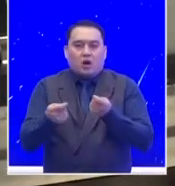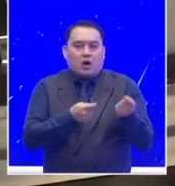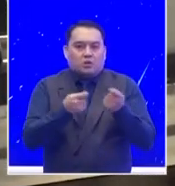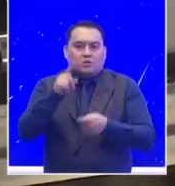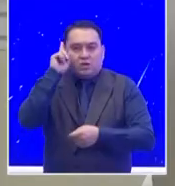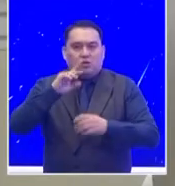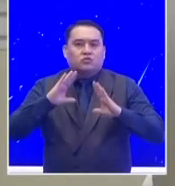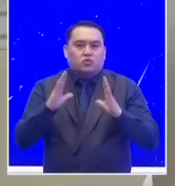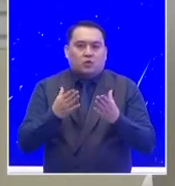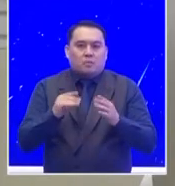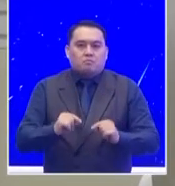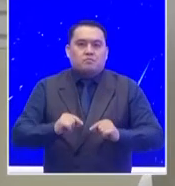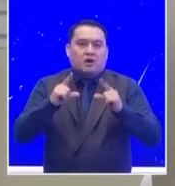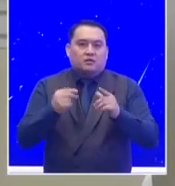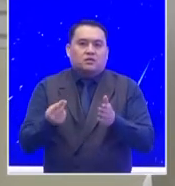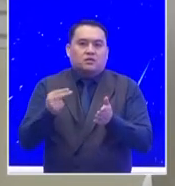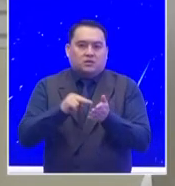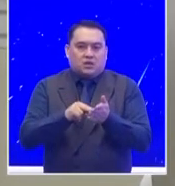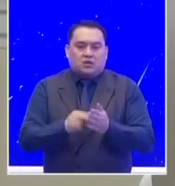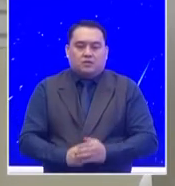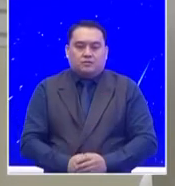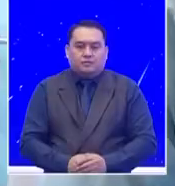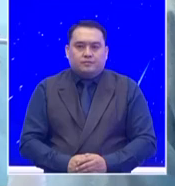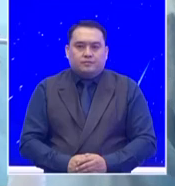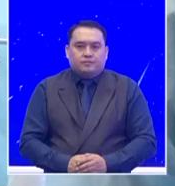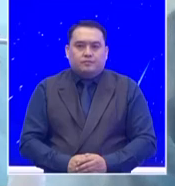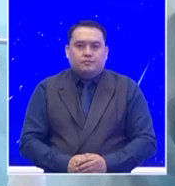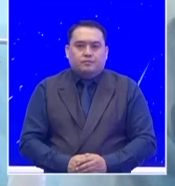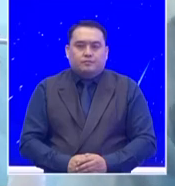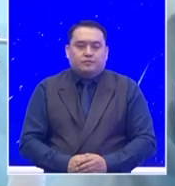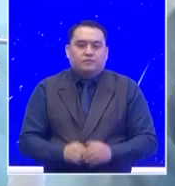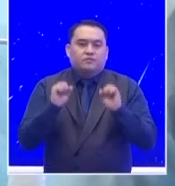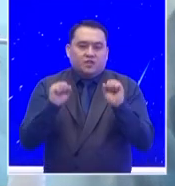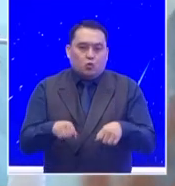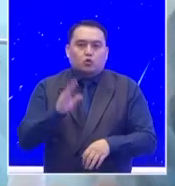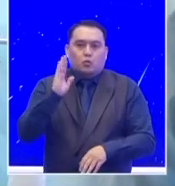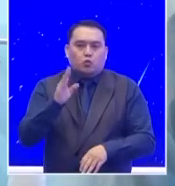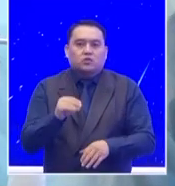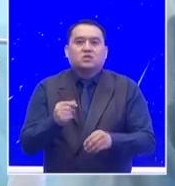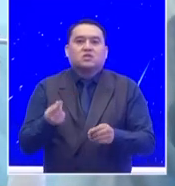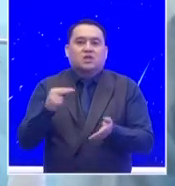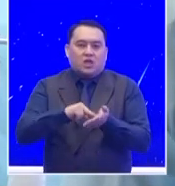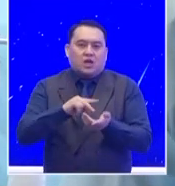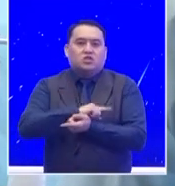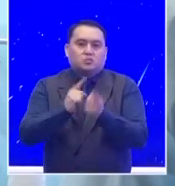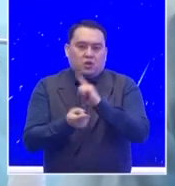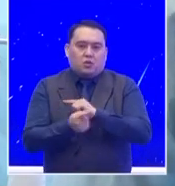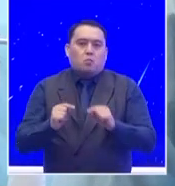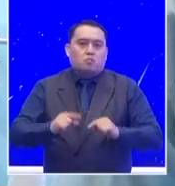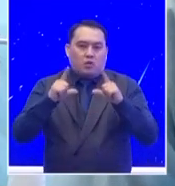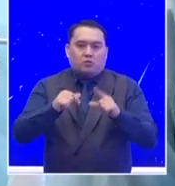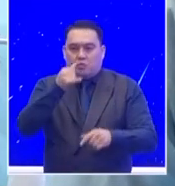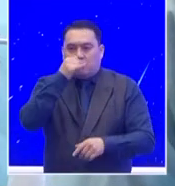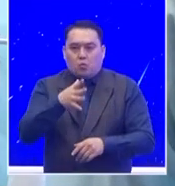зная ситуацию, начали повышать цены, говорят специалисты. В будущем, может быть, у нас ценообразование изменится. То есть мы же не